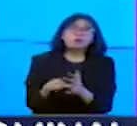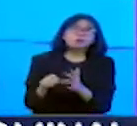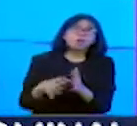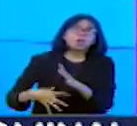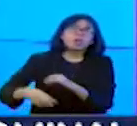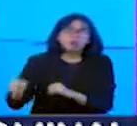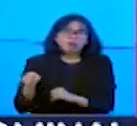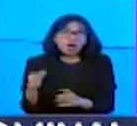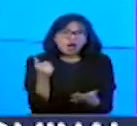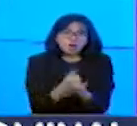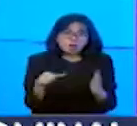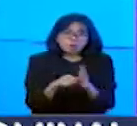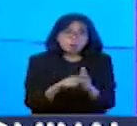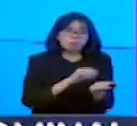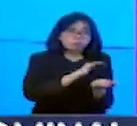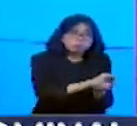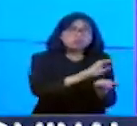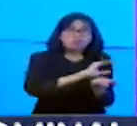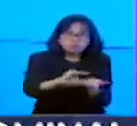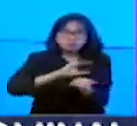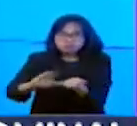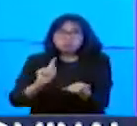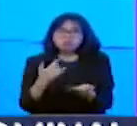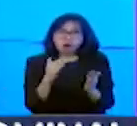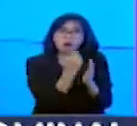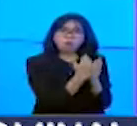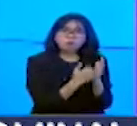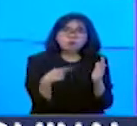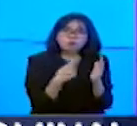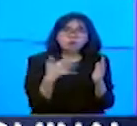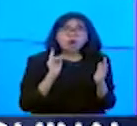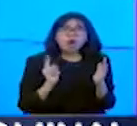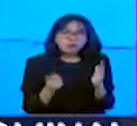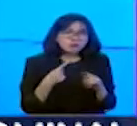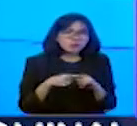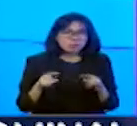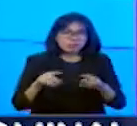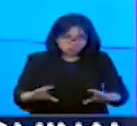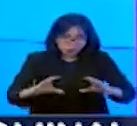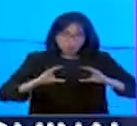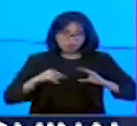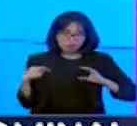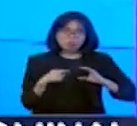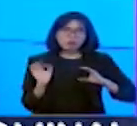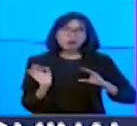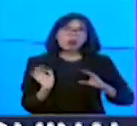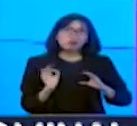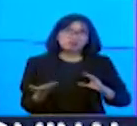Bantuan ini seharusnya sampai kepada masyarakat sesuai dengan porsi dan nominal yang telah ditentukan.